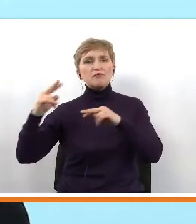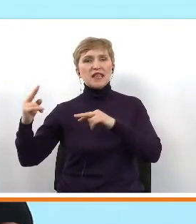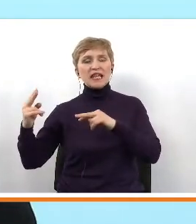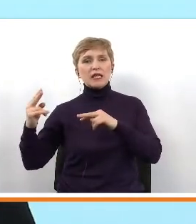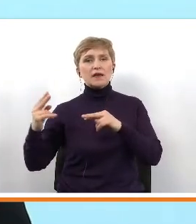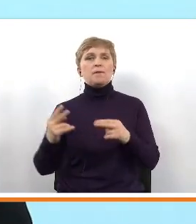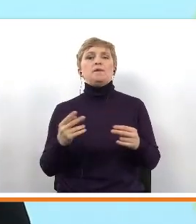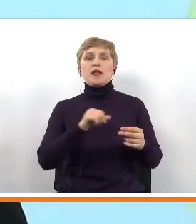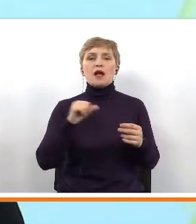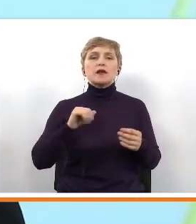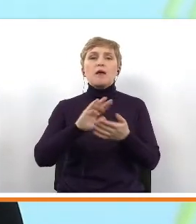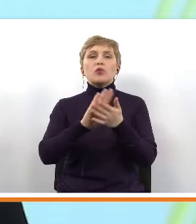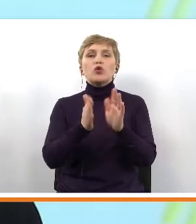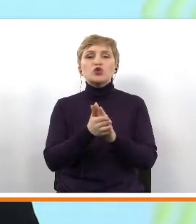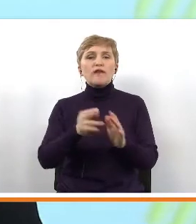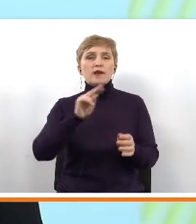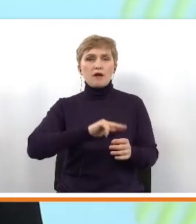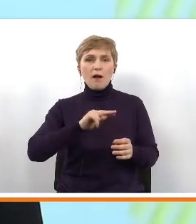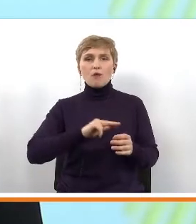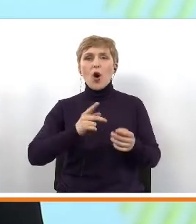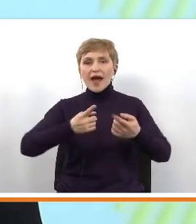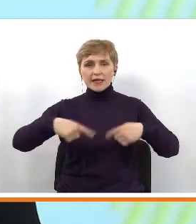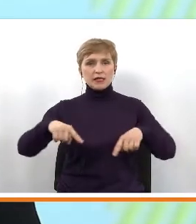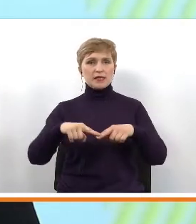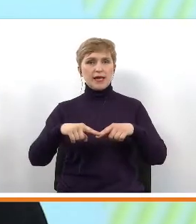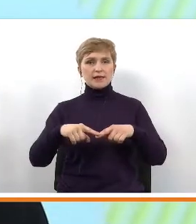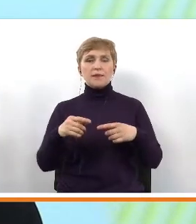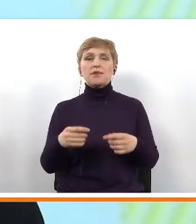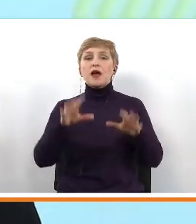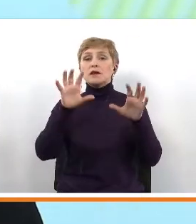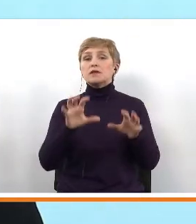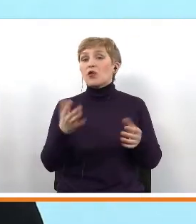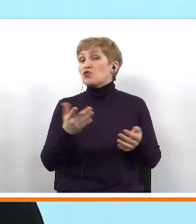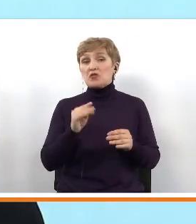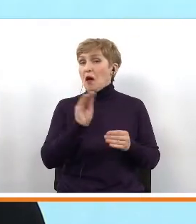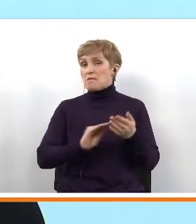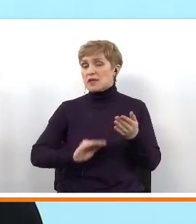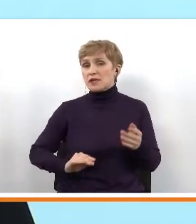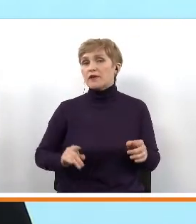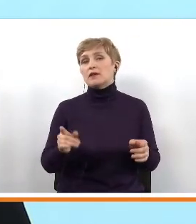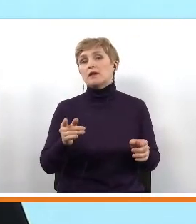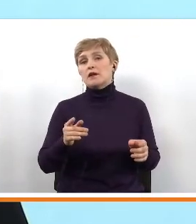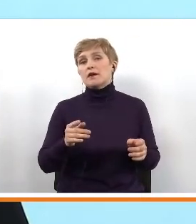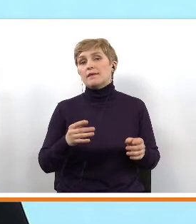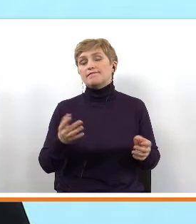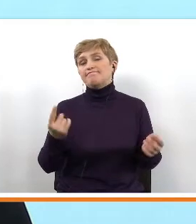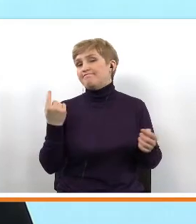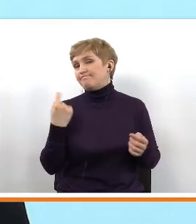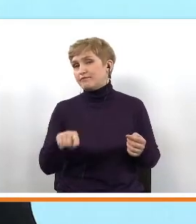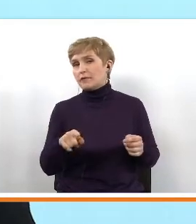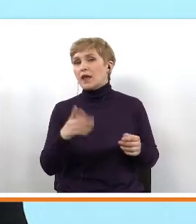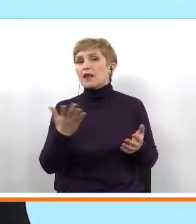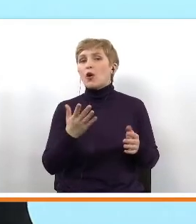изменить сами условия работы организации. Вот закон сейчас не описывает никоим образом то,